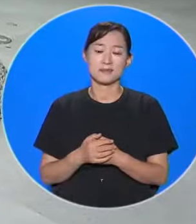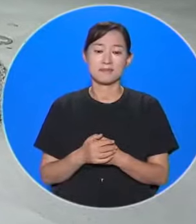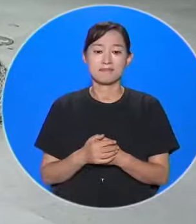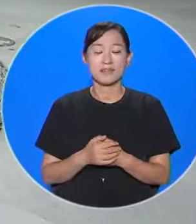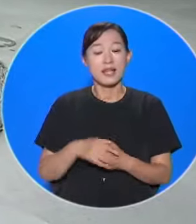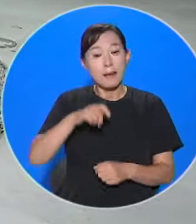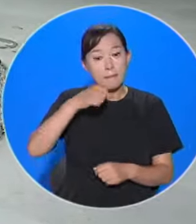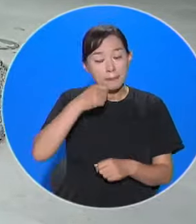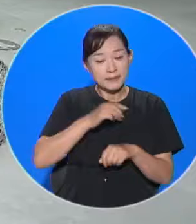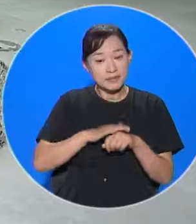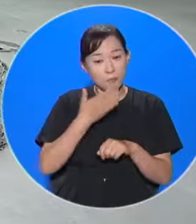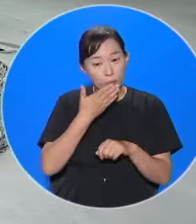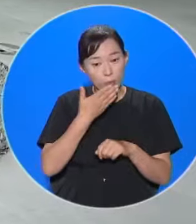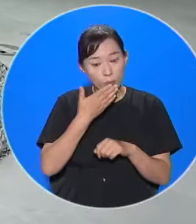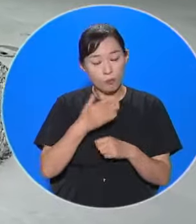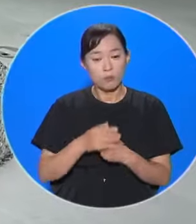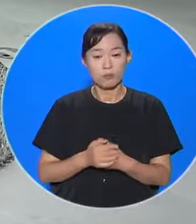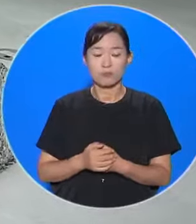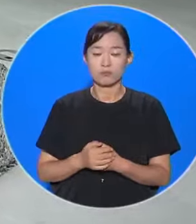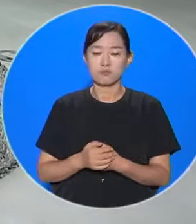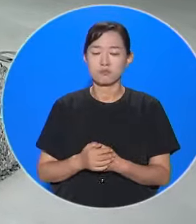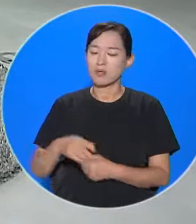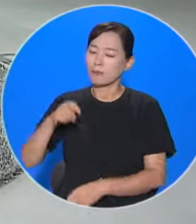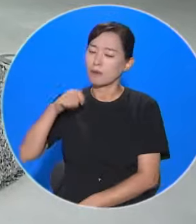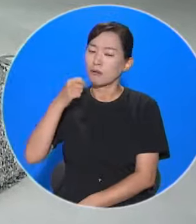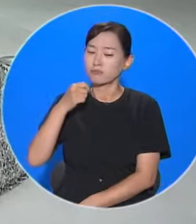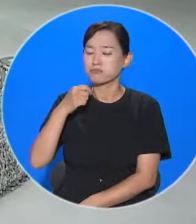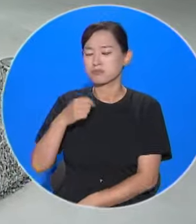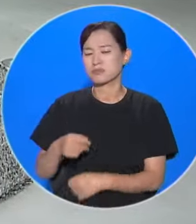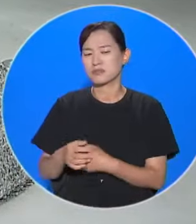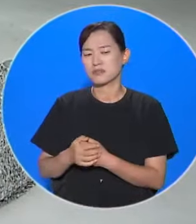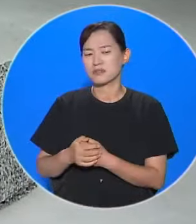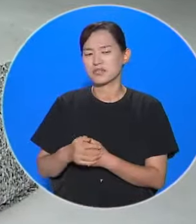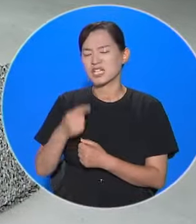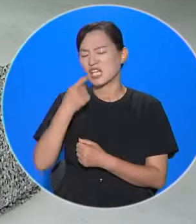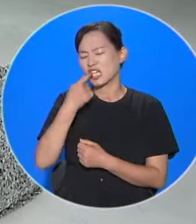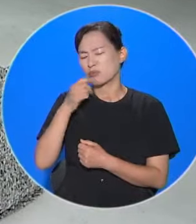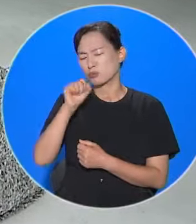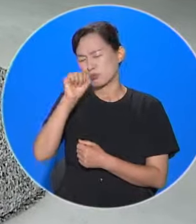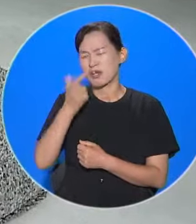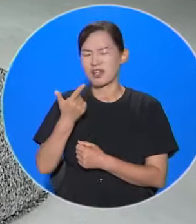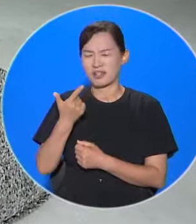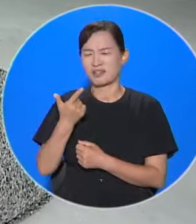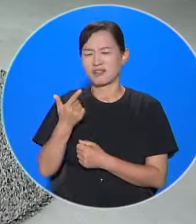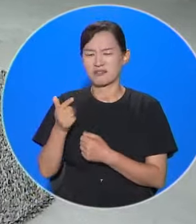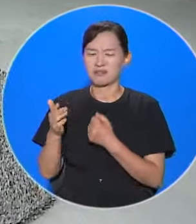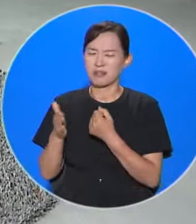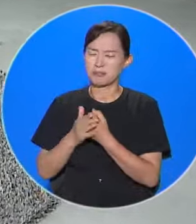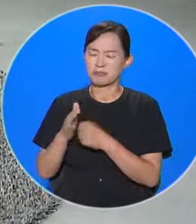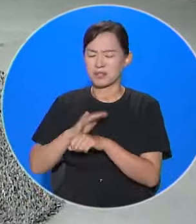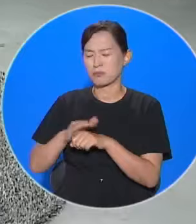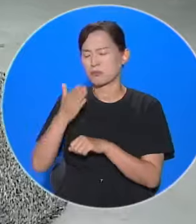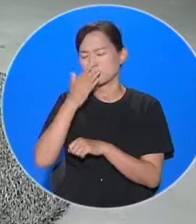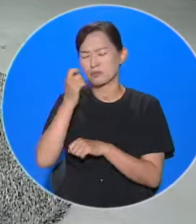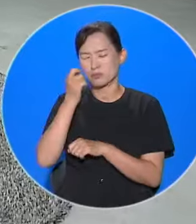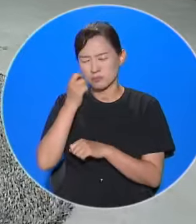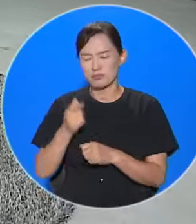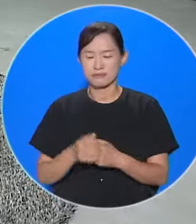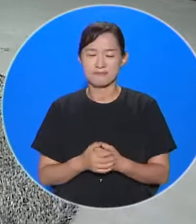권사님 식사는 잘 챙겨 드세요? 식사는 그러니까 치아가 네. 안 좋으니까. 치아가 안 좋아서 식사도 네.